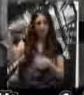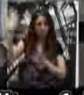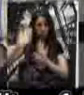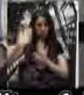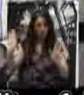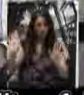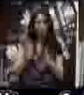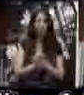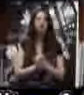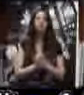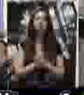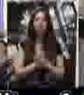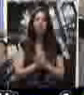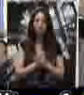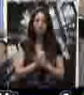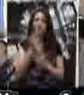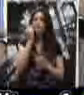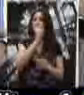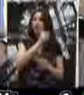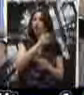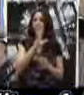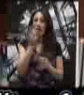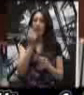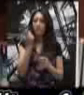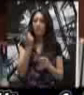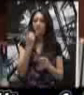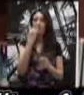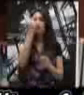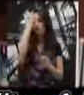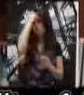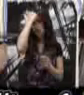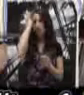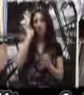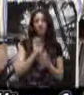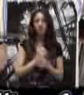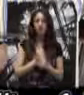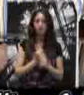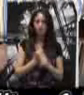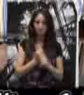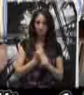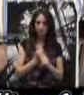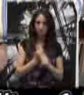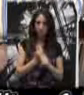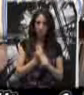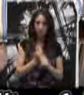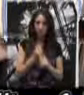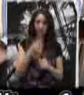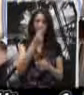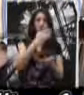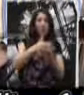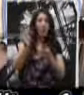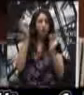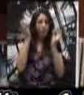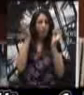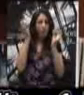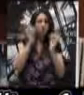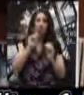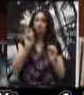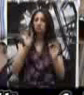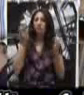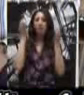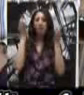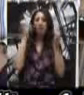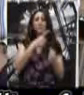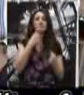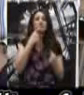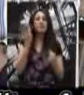والبنات اتجوزوا؟ عليك مبلغ كام؟ 10,000. 10,000 جنيه؟ ما سددتش منهم ولا مليم؟